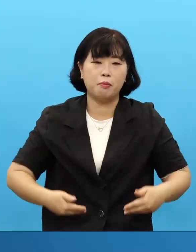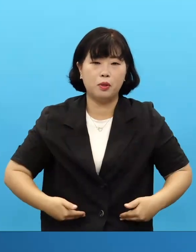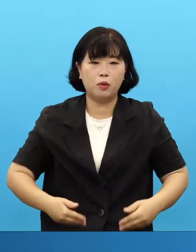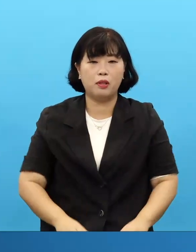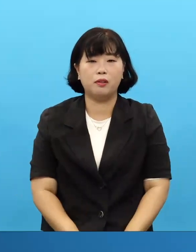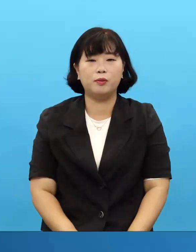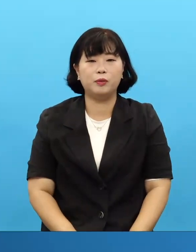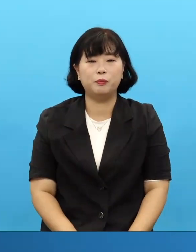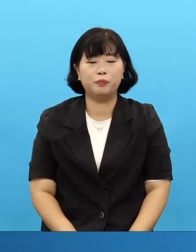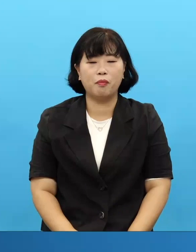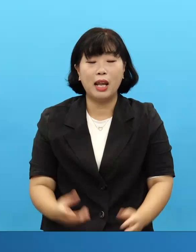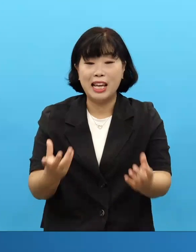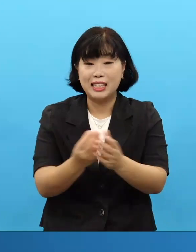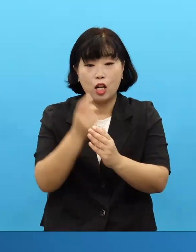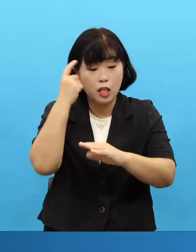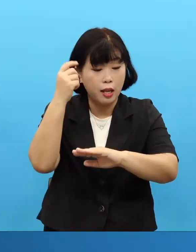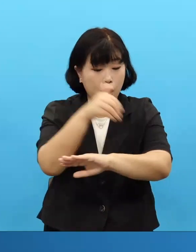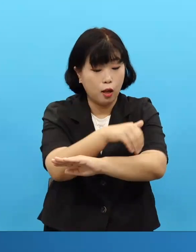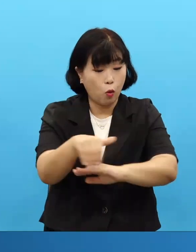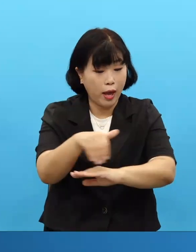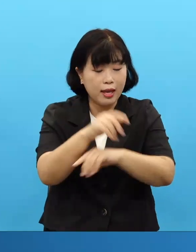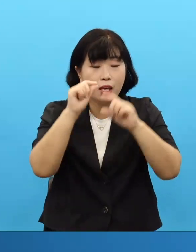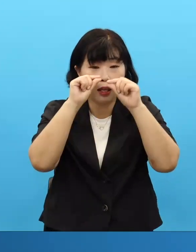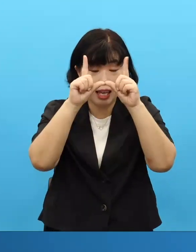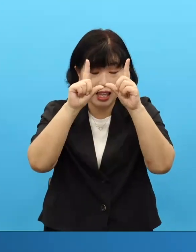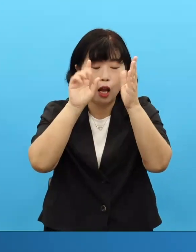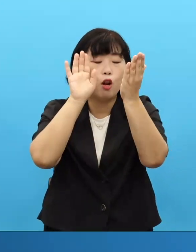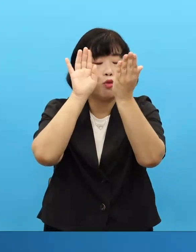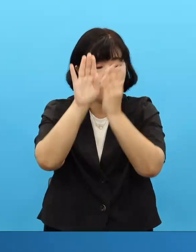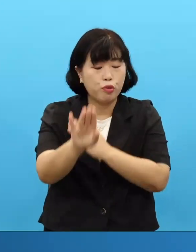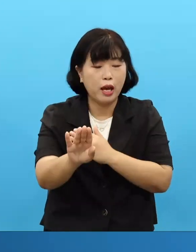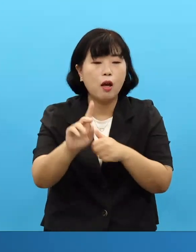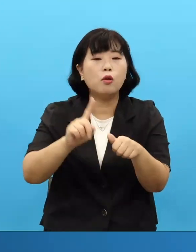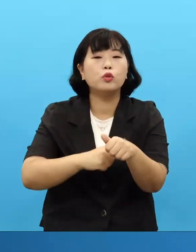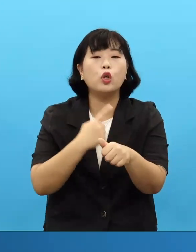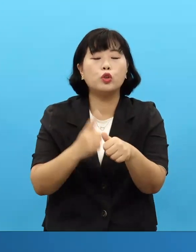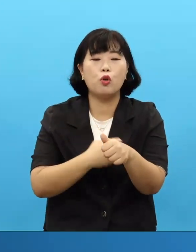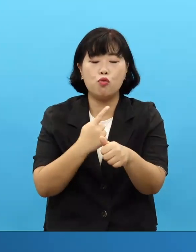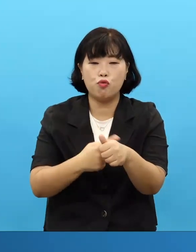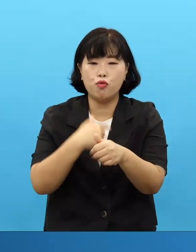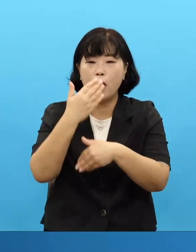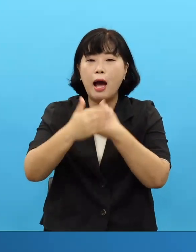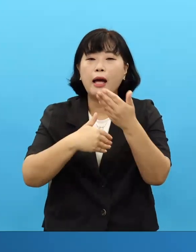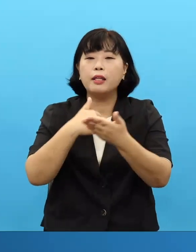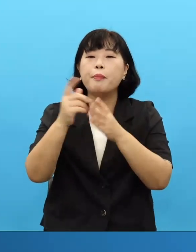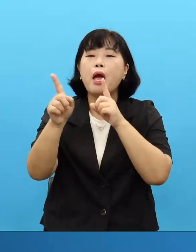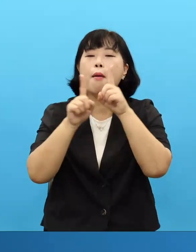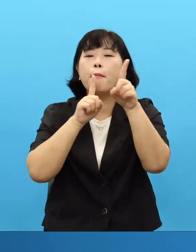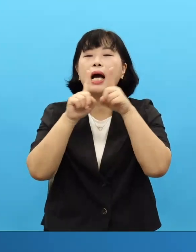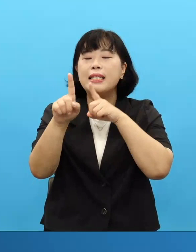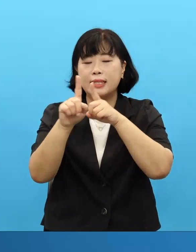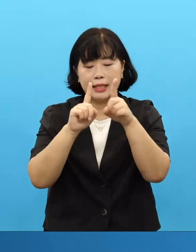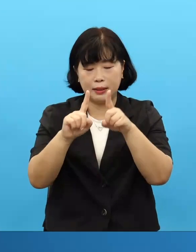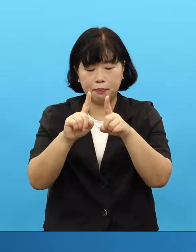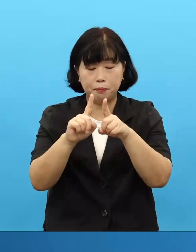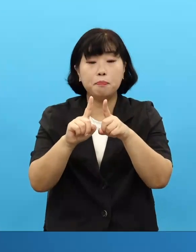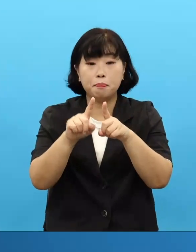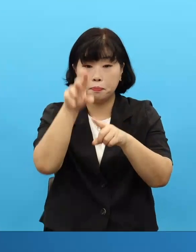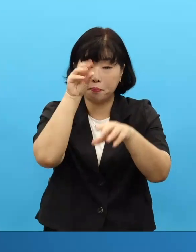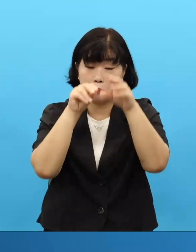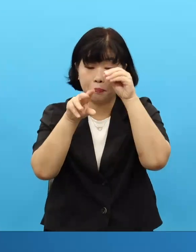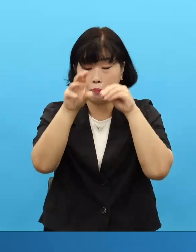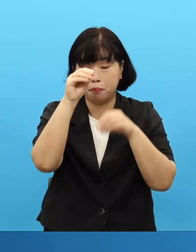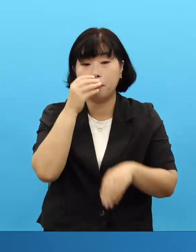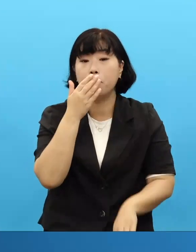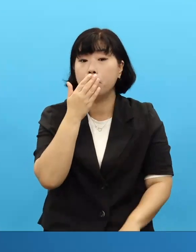저절로 이제는 그때그때 말씀이 나오잖아요. If you can see the absolute plan from that point on, then you're able to see God's word. 절대